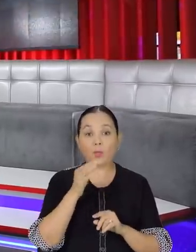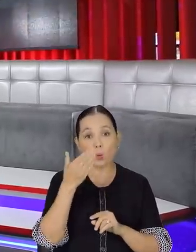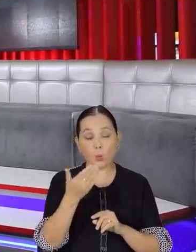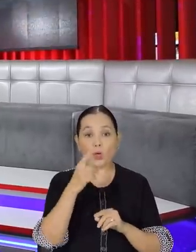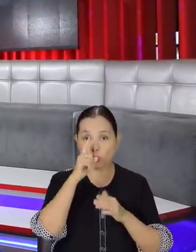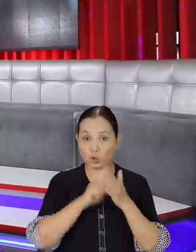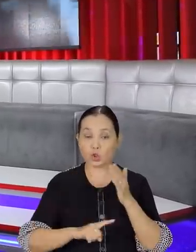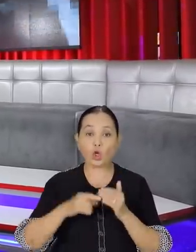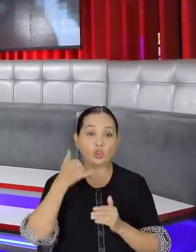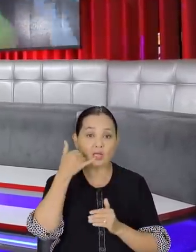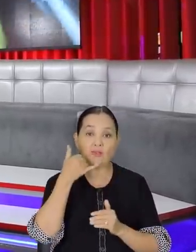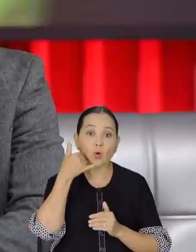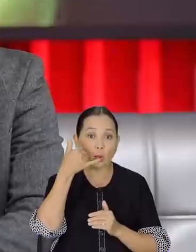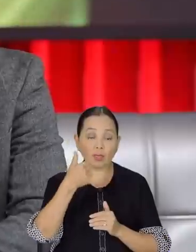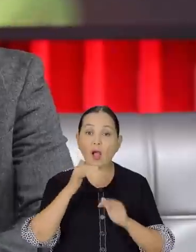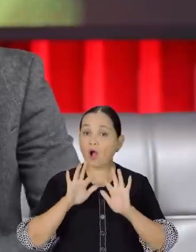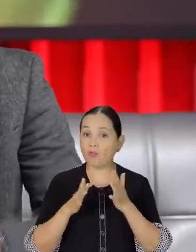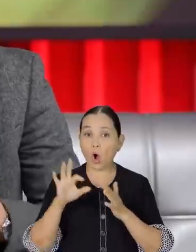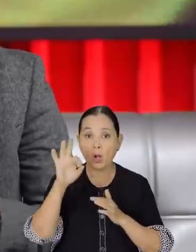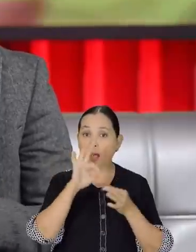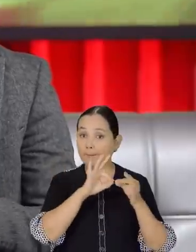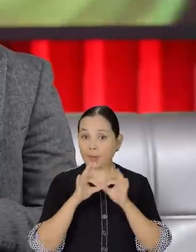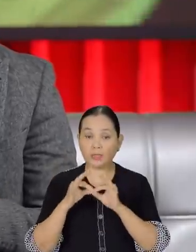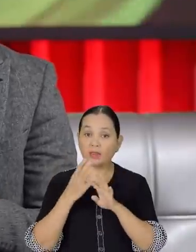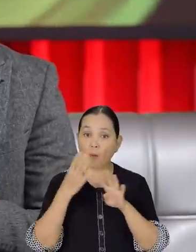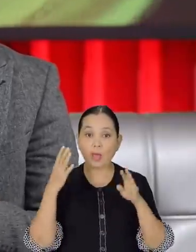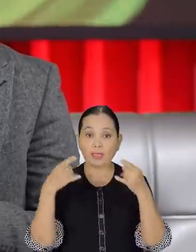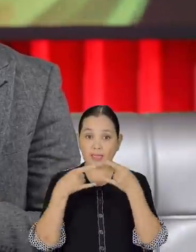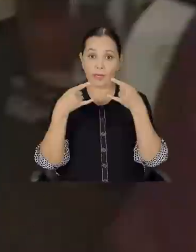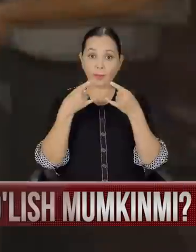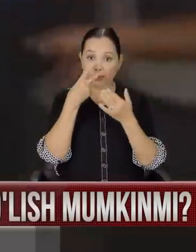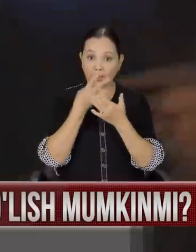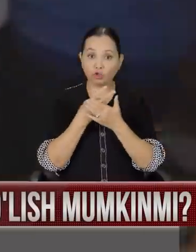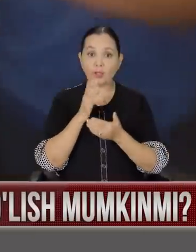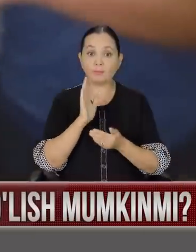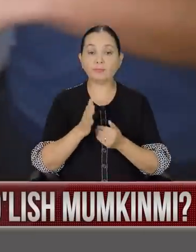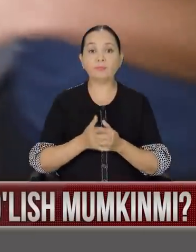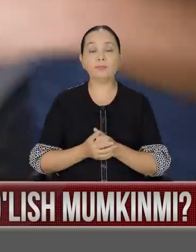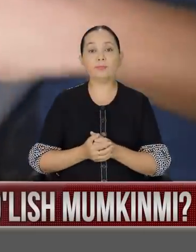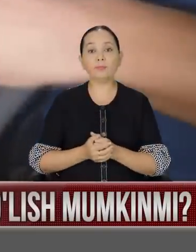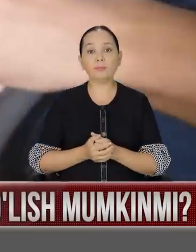u ishonch telefoniga qilgan. Voqea haqida batafsil navbatdagi reportajda.